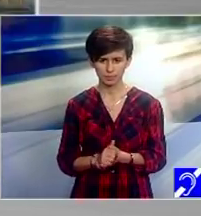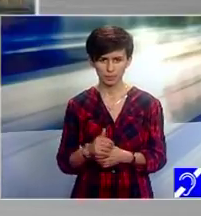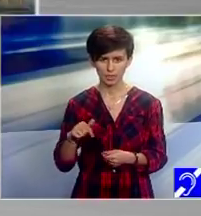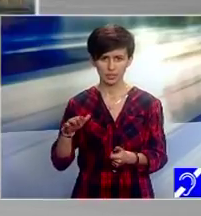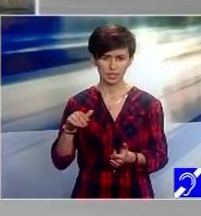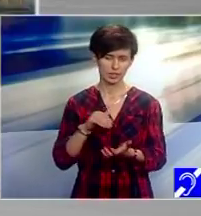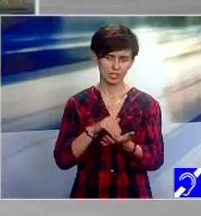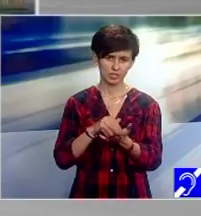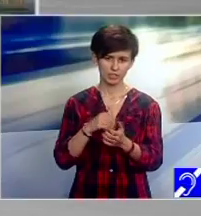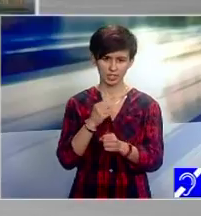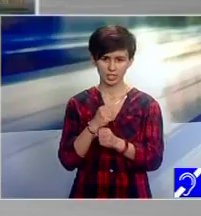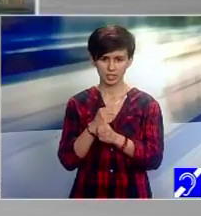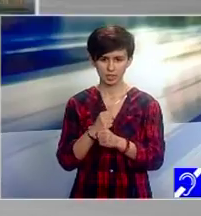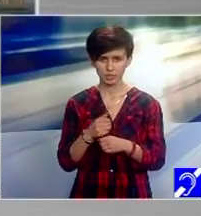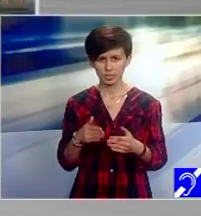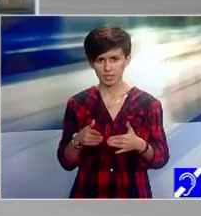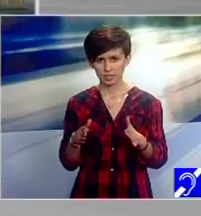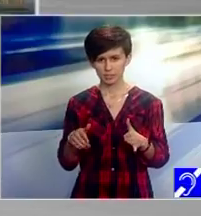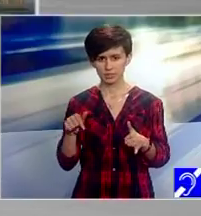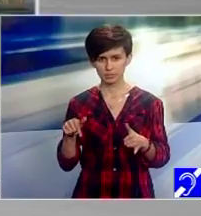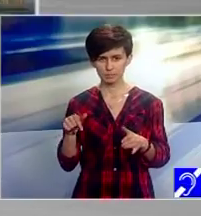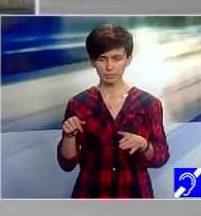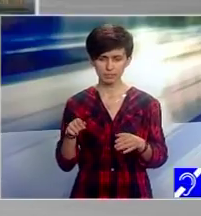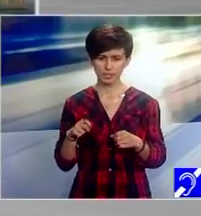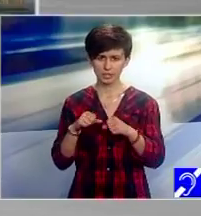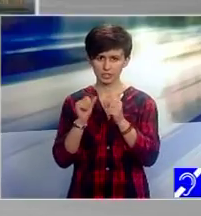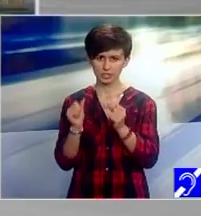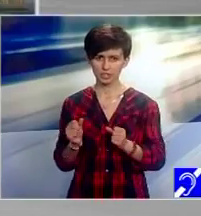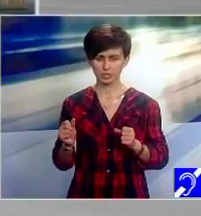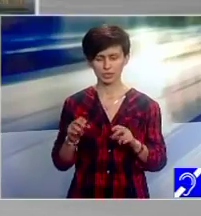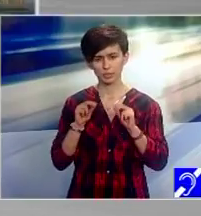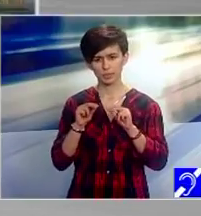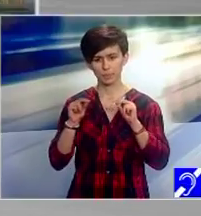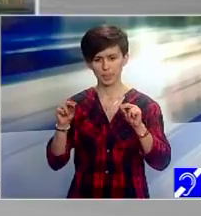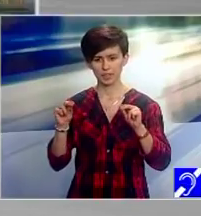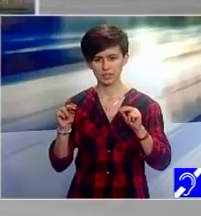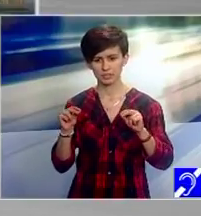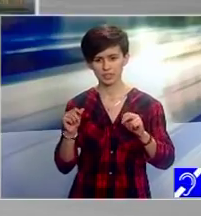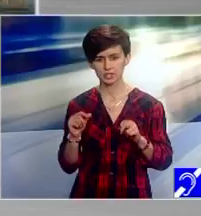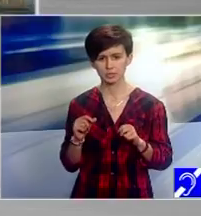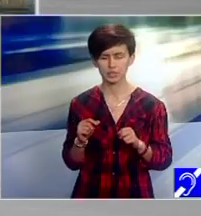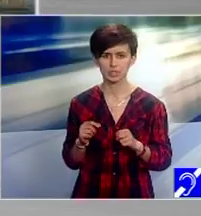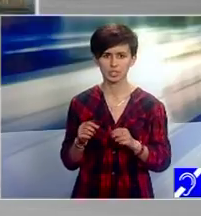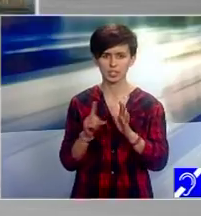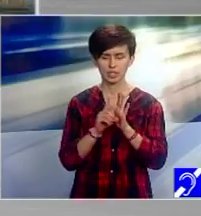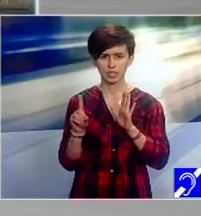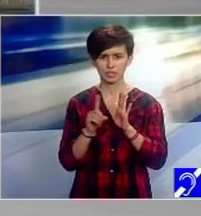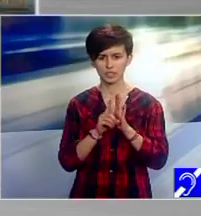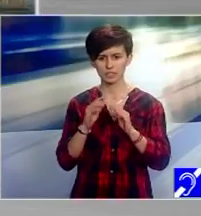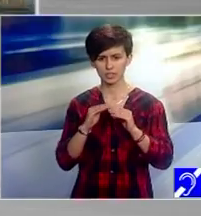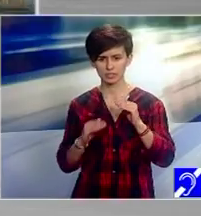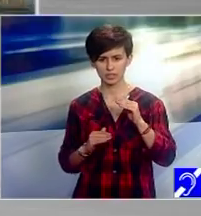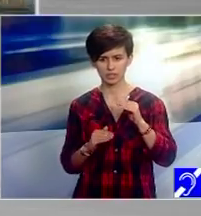locurile de muncă, s-a deschis această formă de învățământ, frecvență redusă, ciclu doar superior. Ei trebuie să